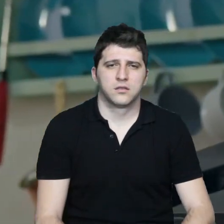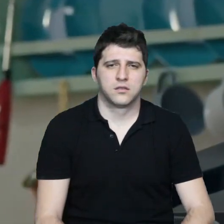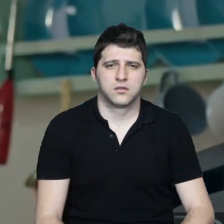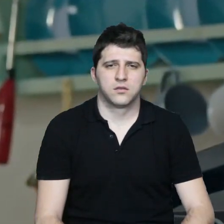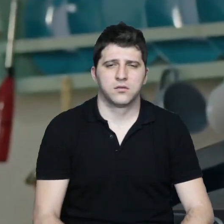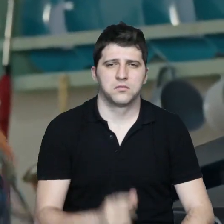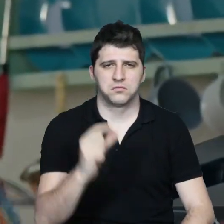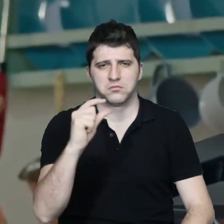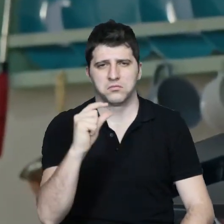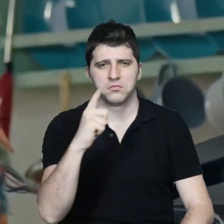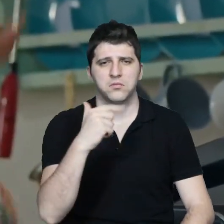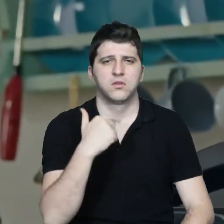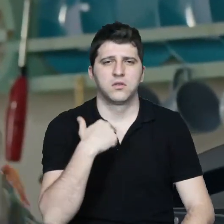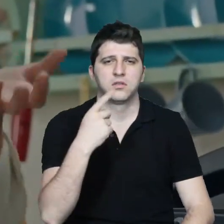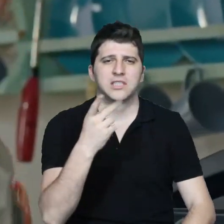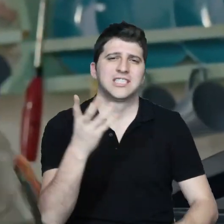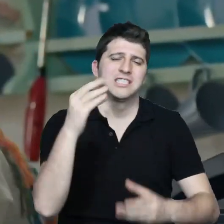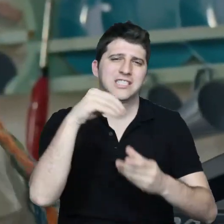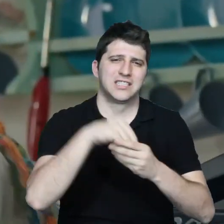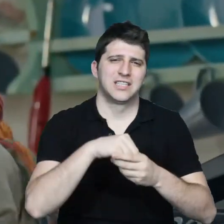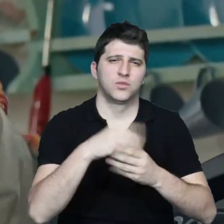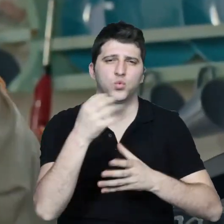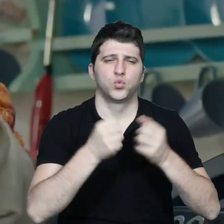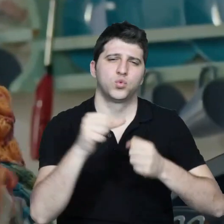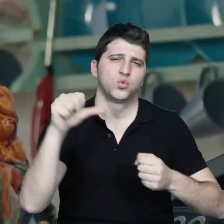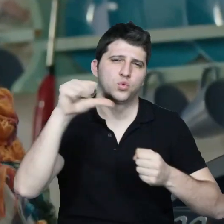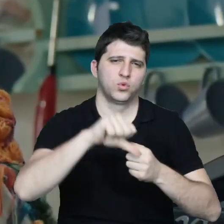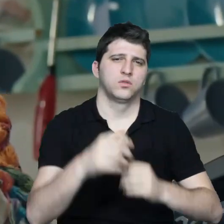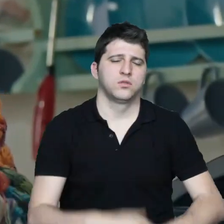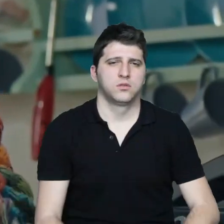Bu kadar. O zaman bunun içine böyle sütü dolduracaksın.